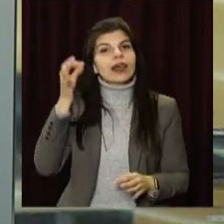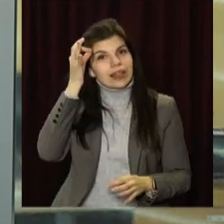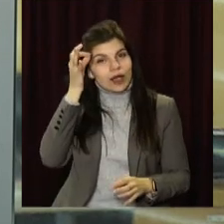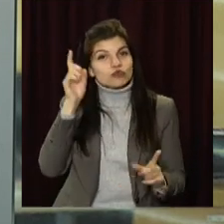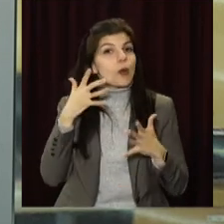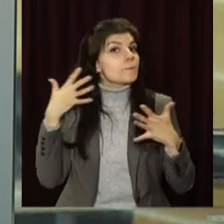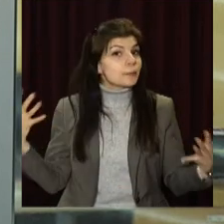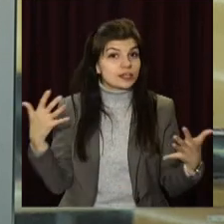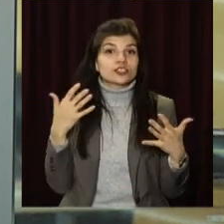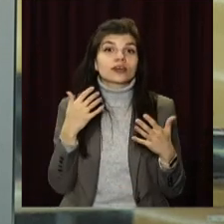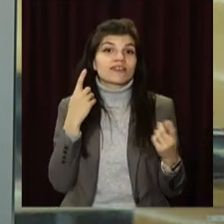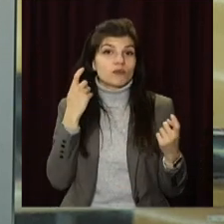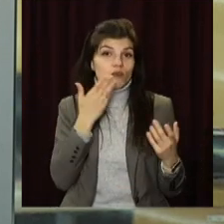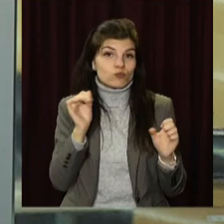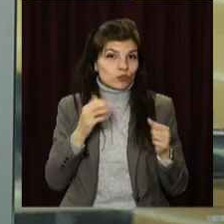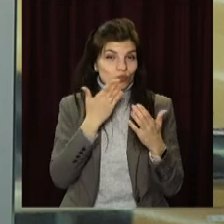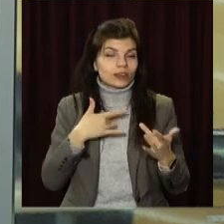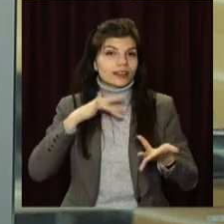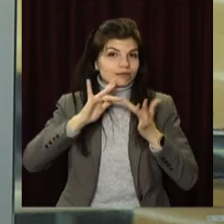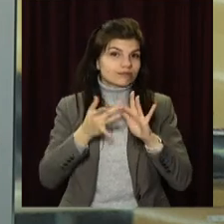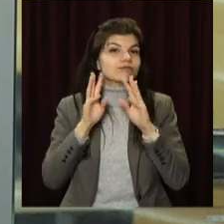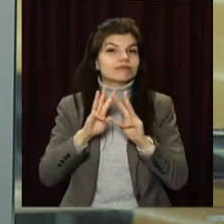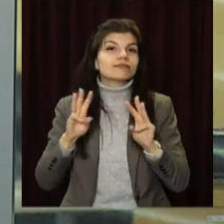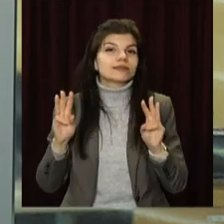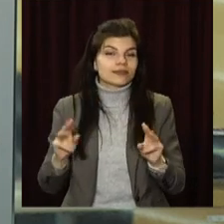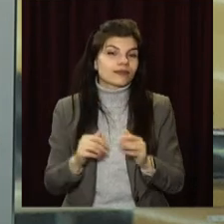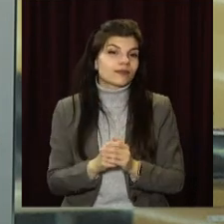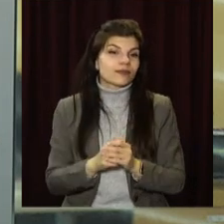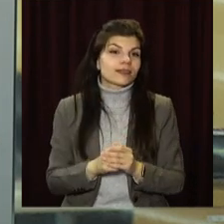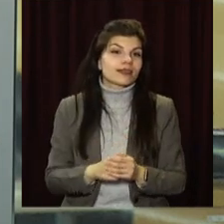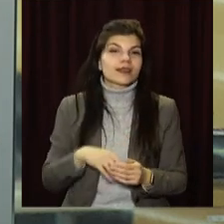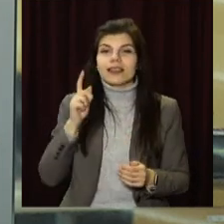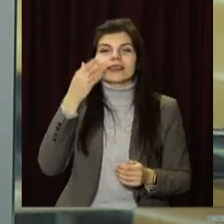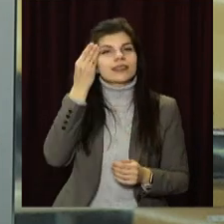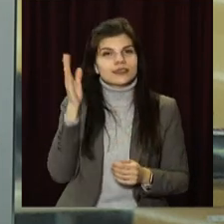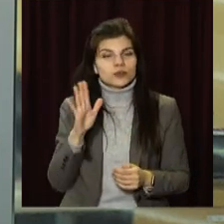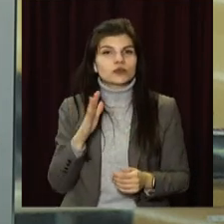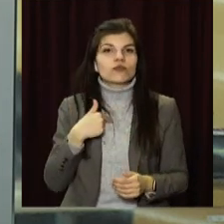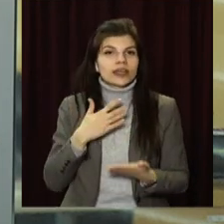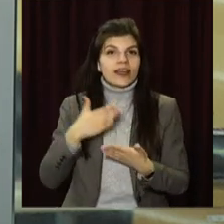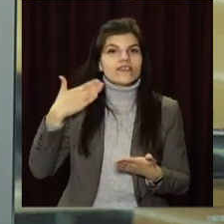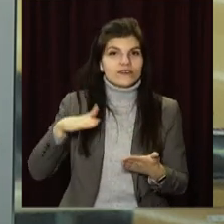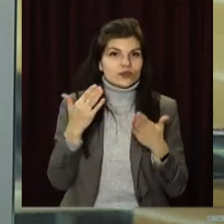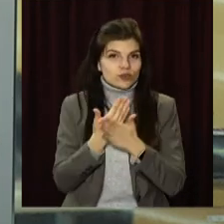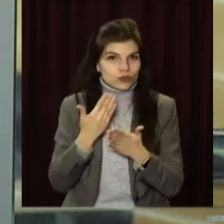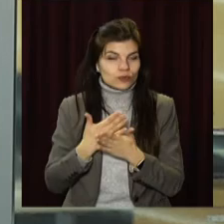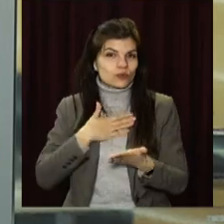що більше інформації ви зможете прочитати на нашому сайті opentv.media. Не забувайте про сюжети в соціальних